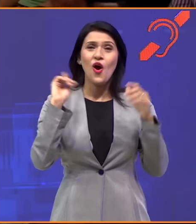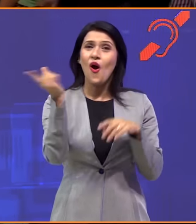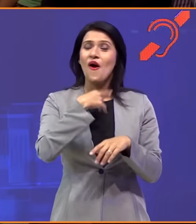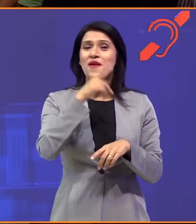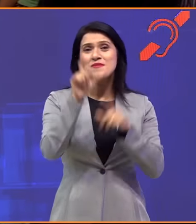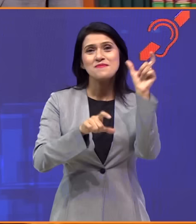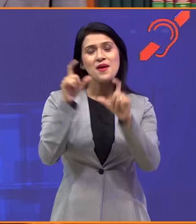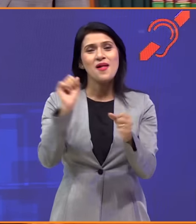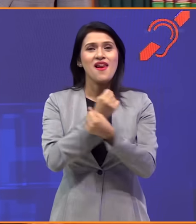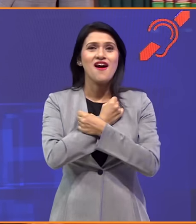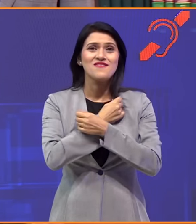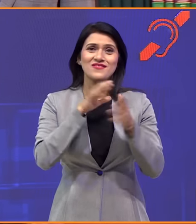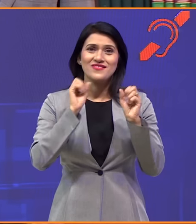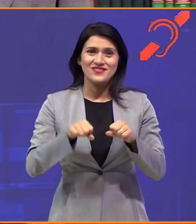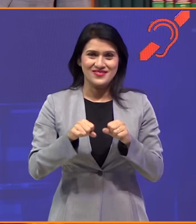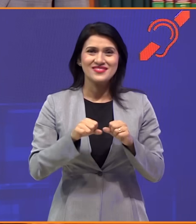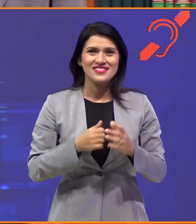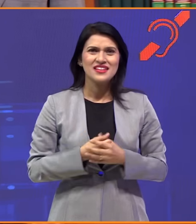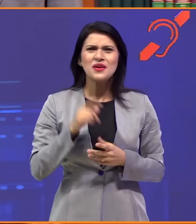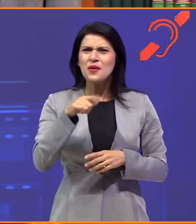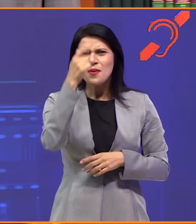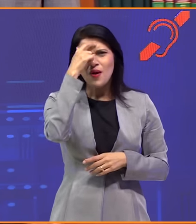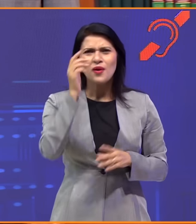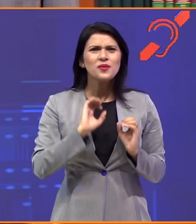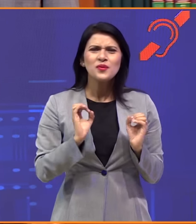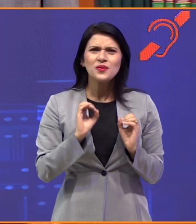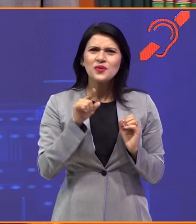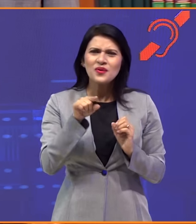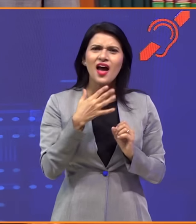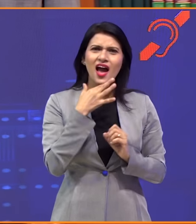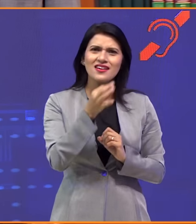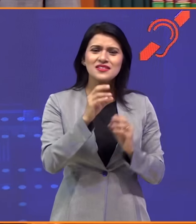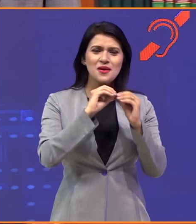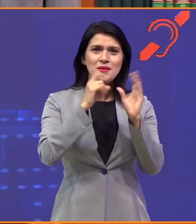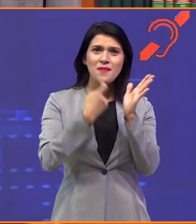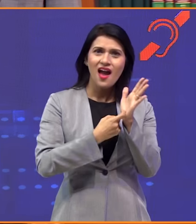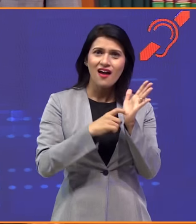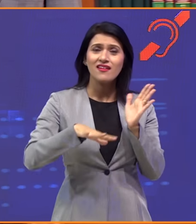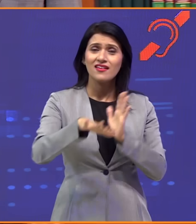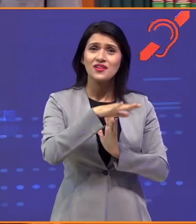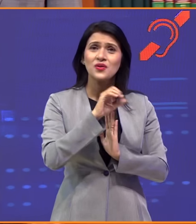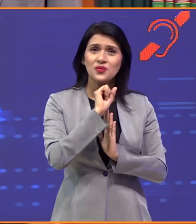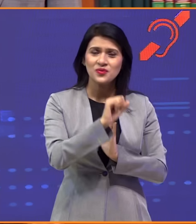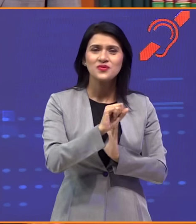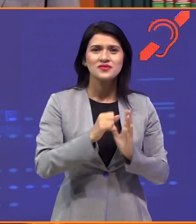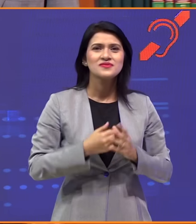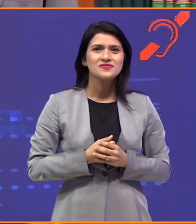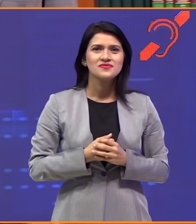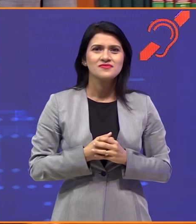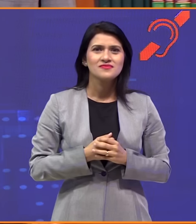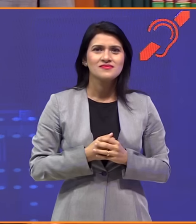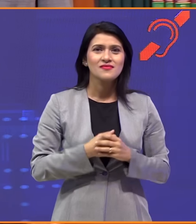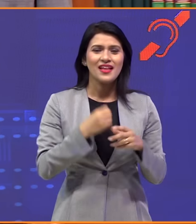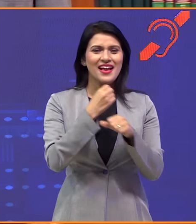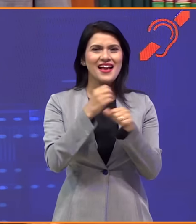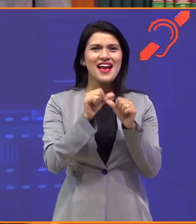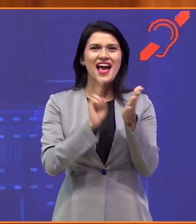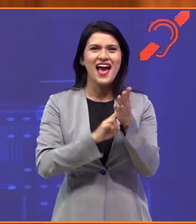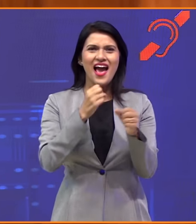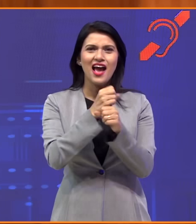किया लेकिन वो करने में आपको दिक्कत नहीं होगी क्योंकि बिहार में जिस गांव में आप रहते थे आप भी तो गैंग बना के घूमते